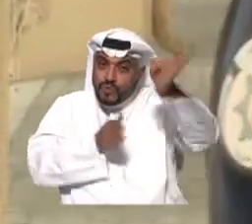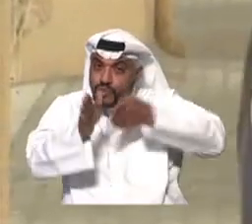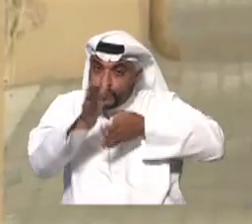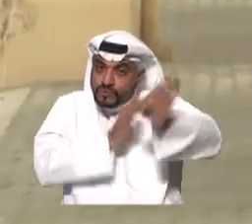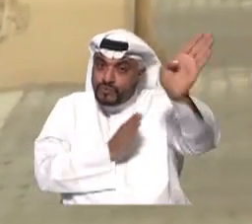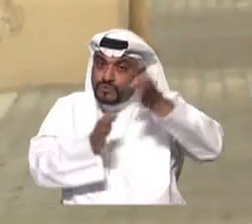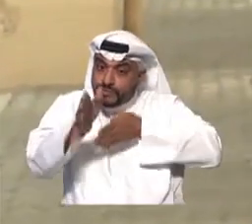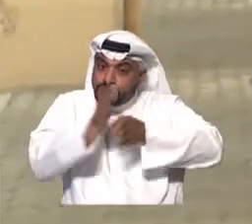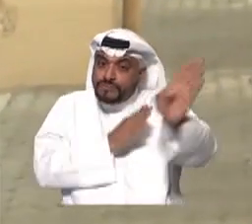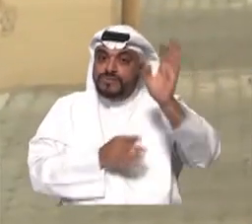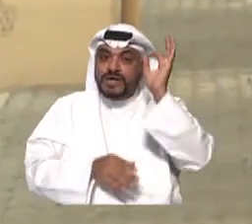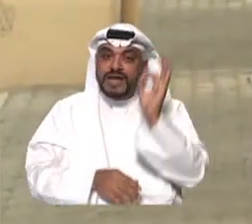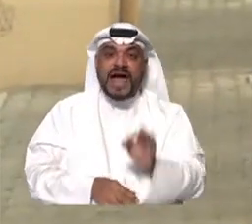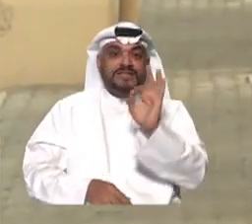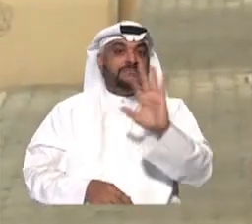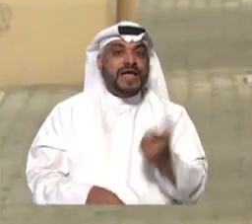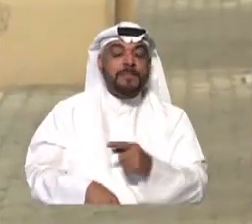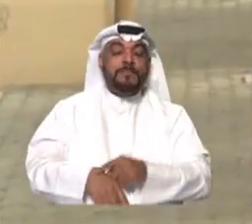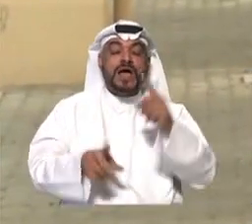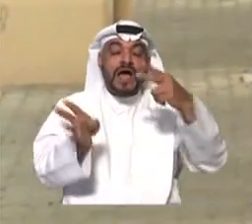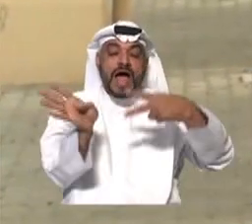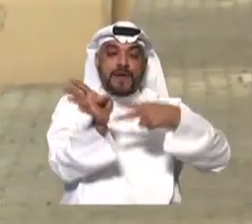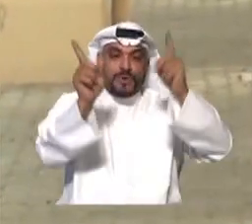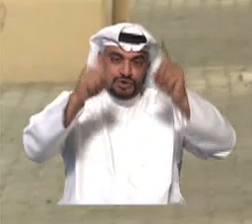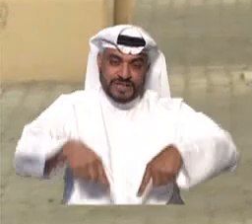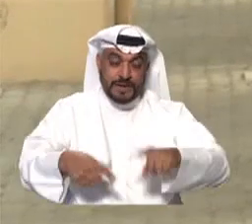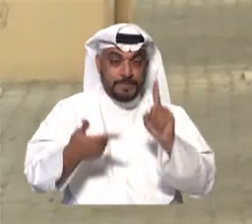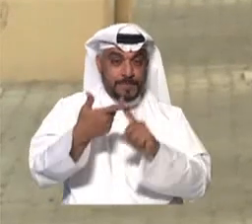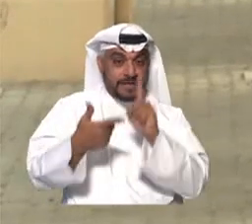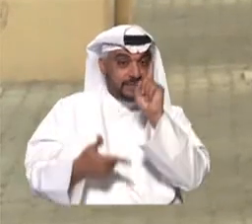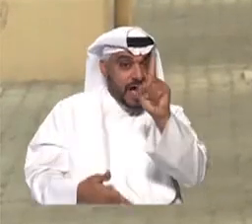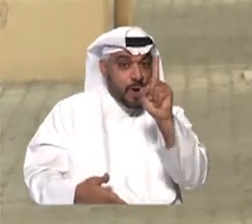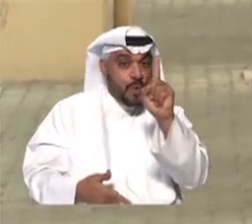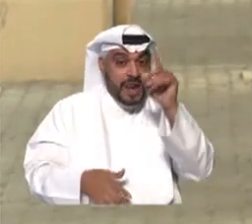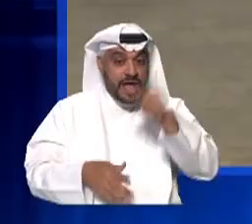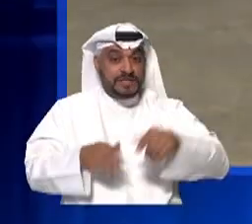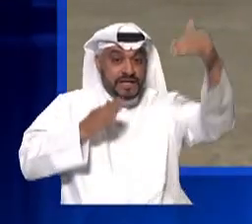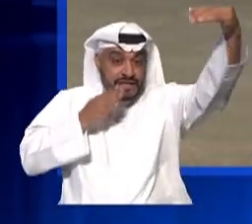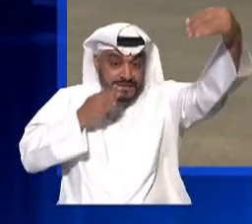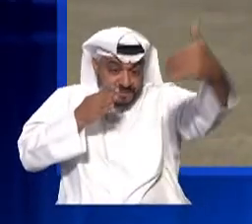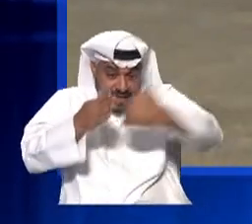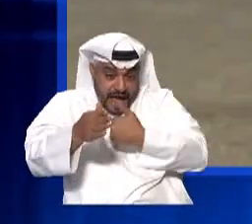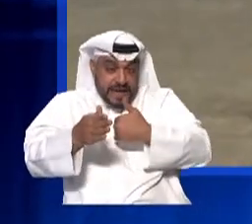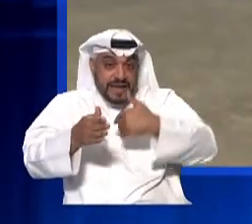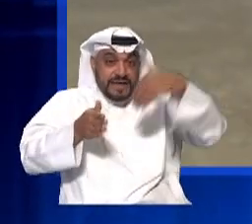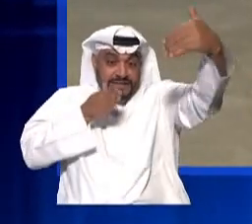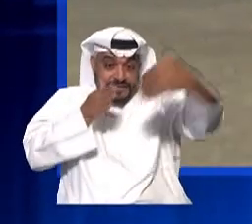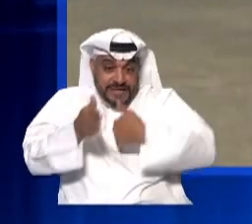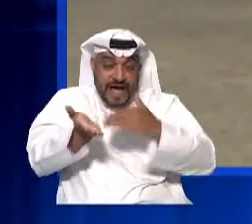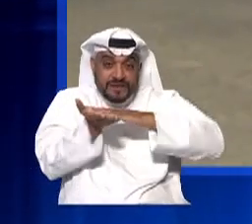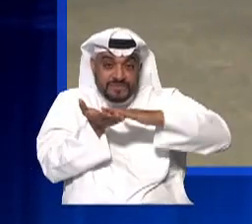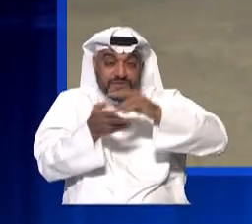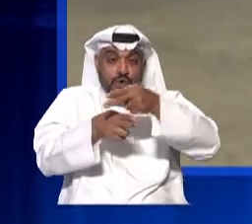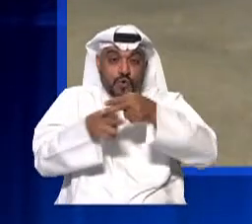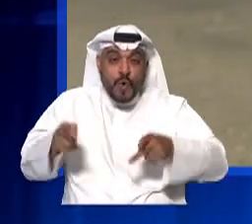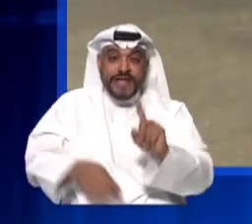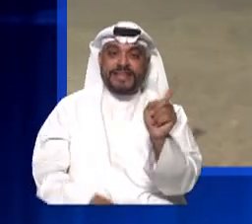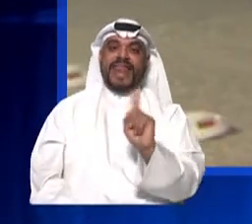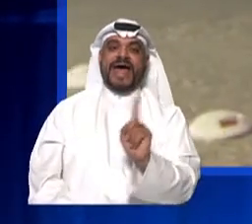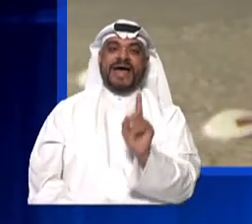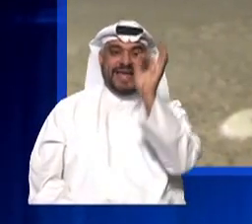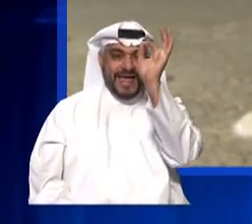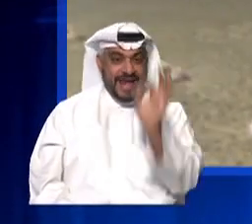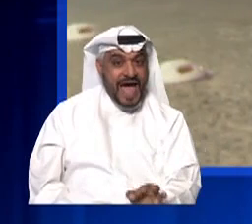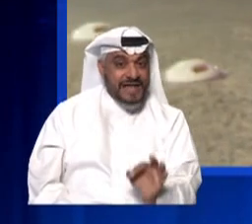للدخول في السابق كان الدخول من الساعة 4 مساء لغاية الساعة 10 مساء، حاليا تم تمديد